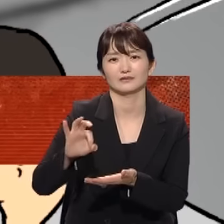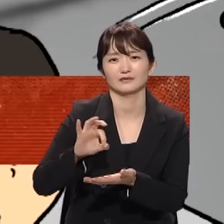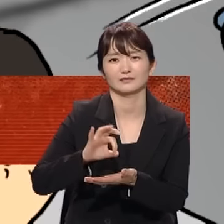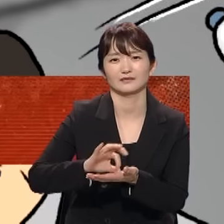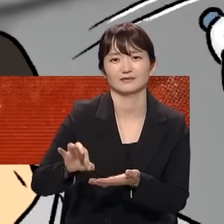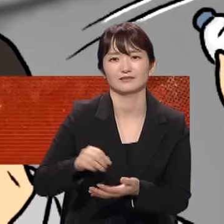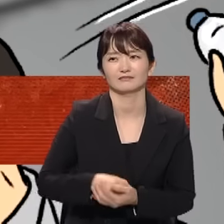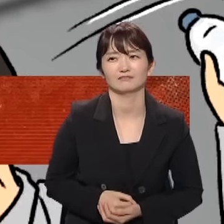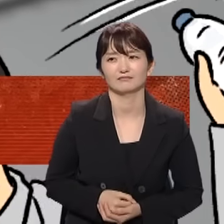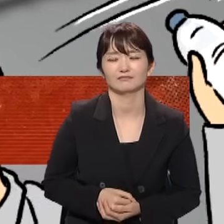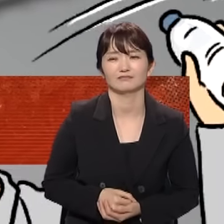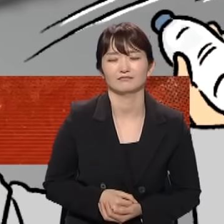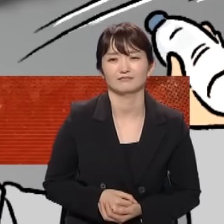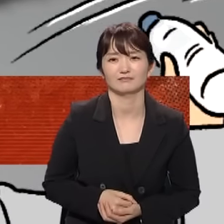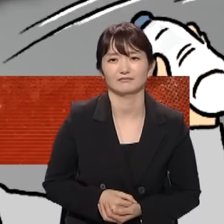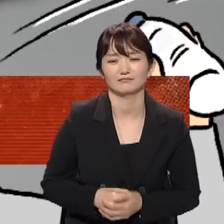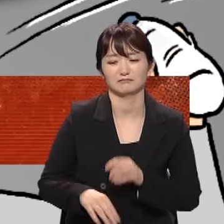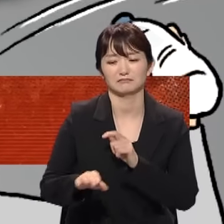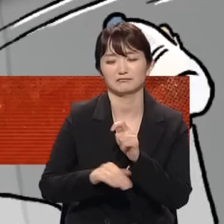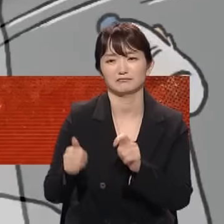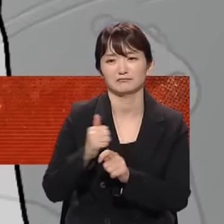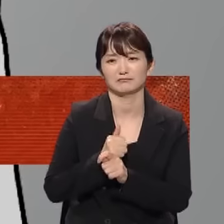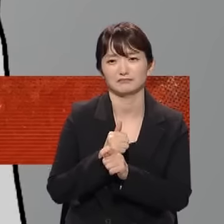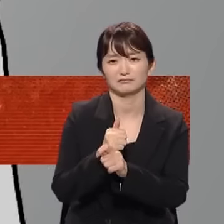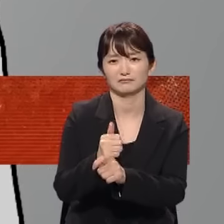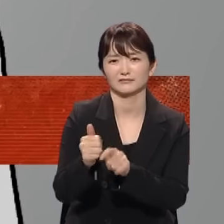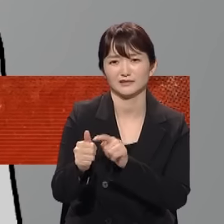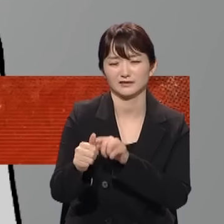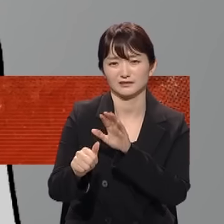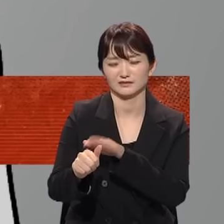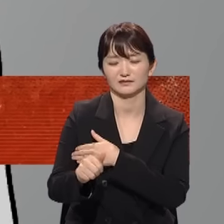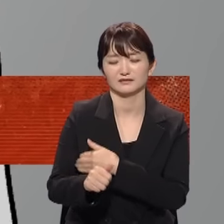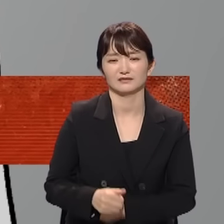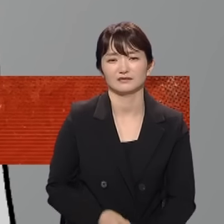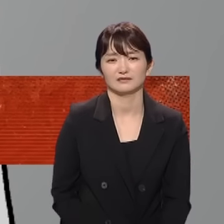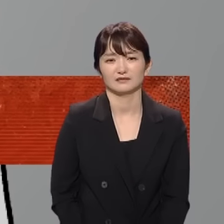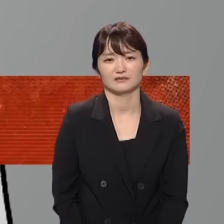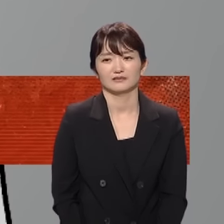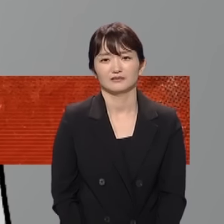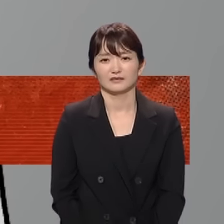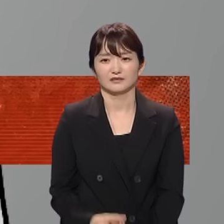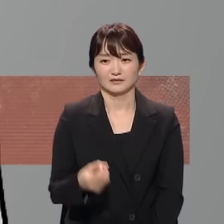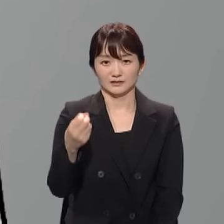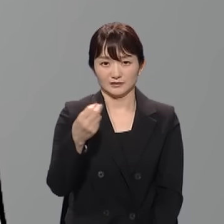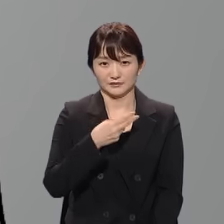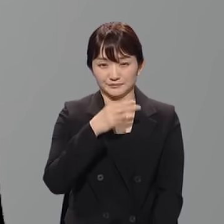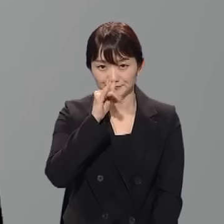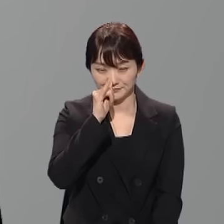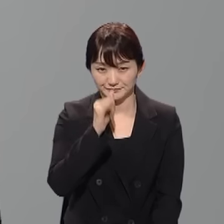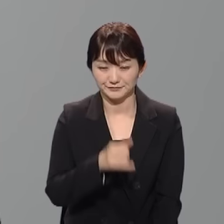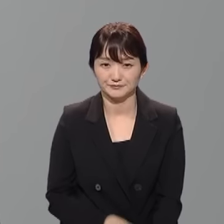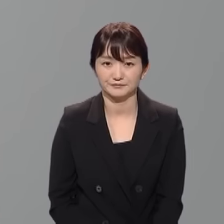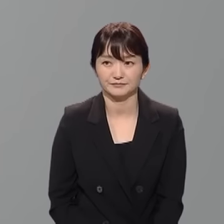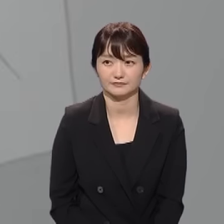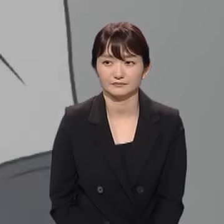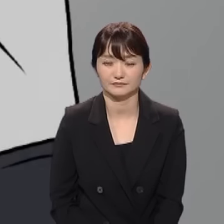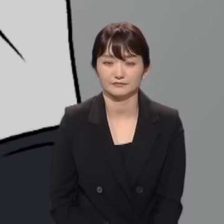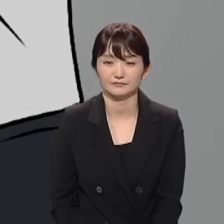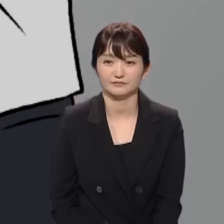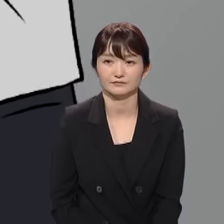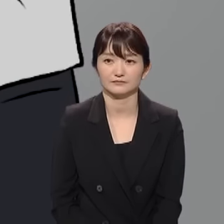뭐 뚜벅이는 뚜벅이죠. 택시를 타고 다녀서 문제지. 자. 이게 끝이 아니잖아요. 네,